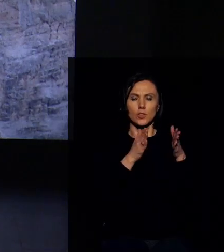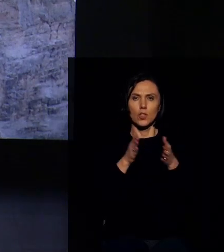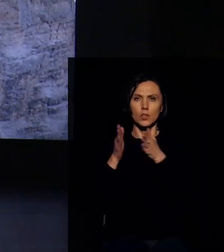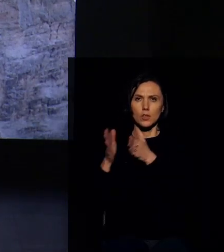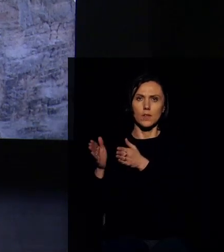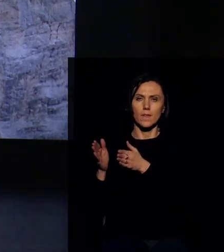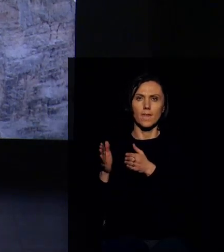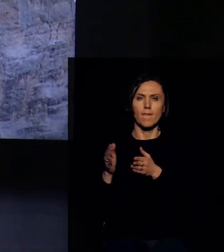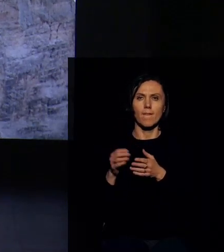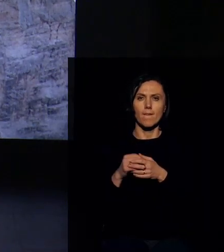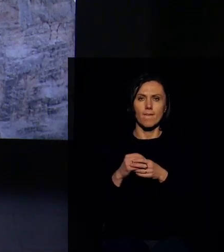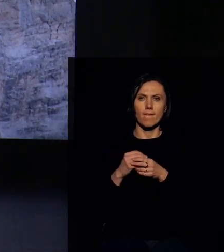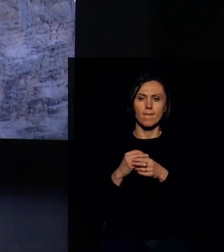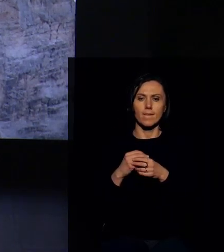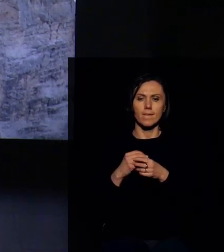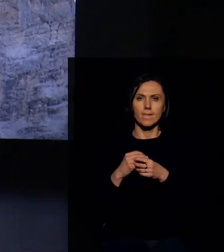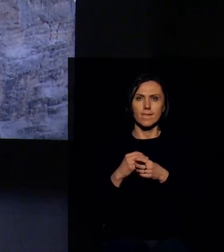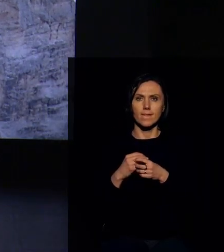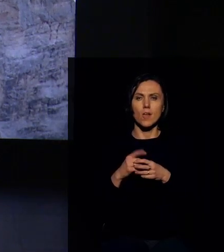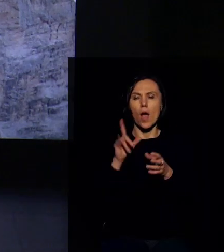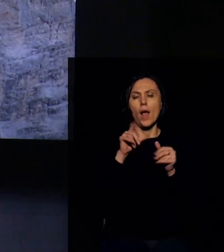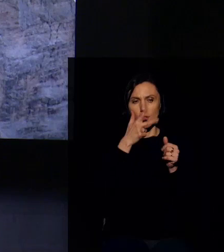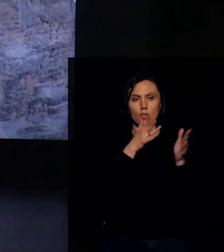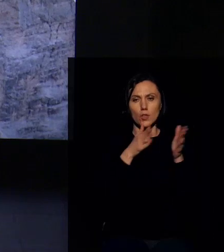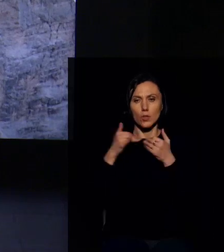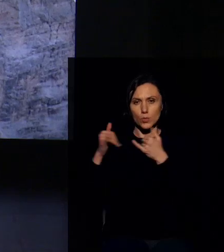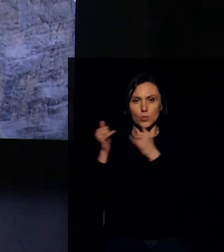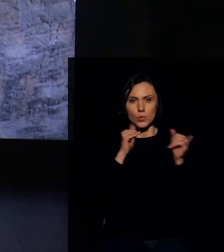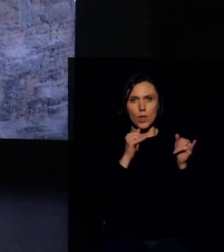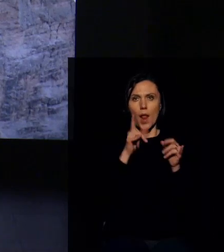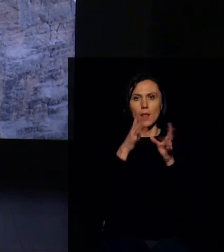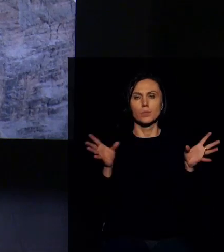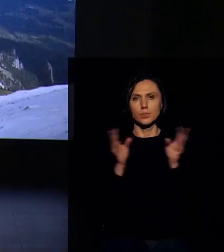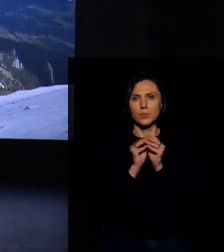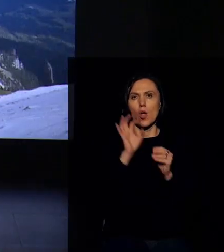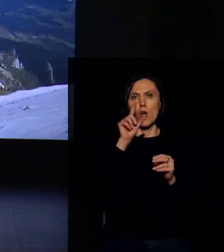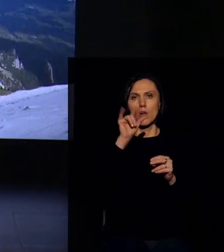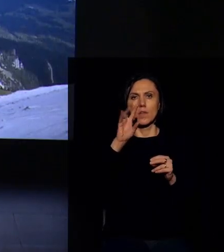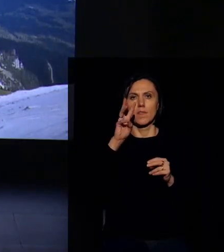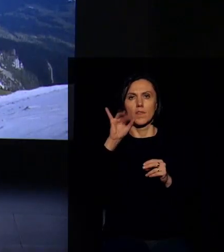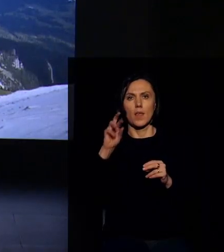trzy feraty, ale one występują pod wspólną nazwą Ferrata Olivieri.